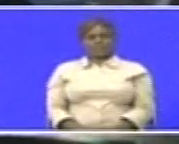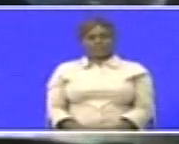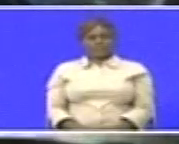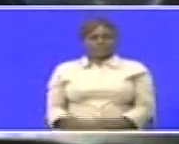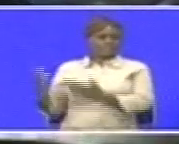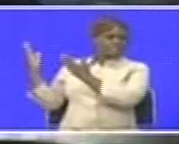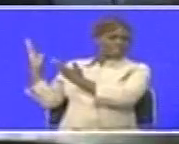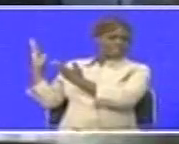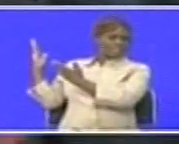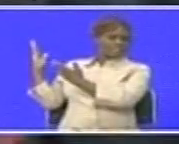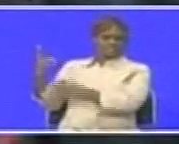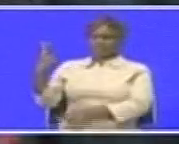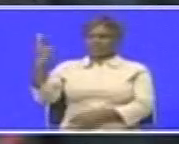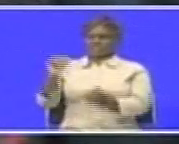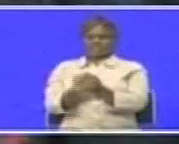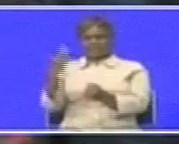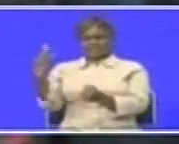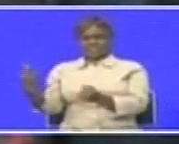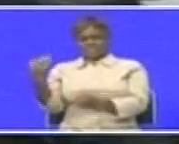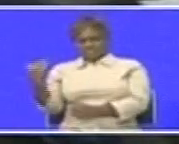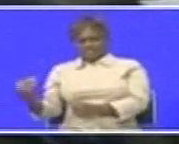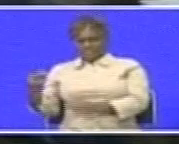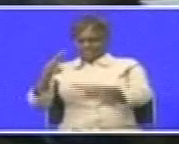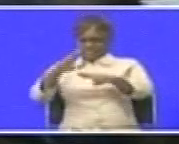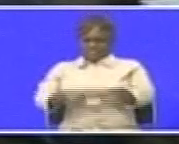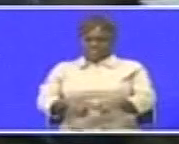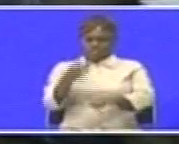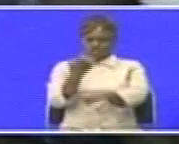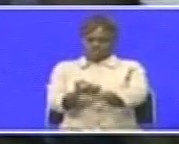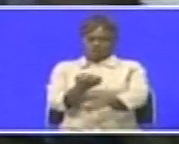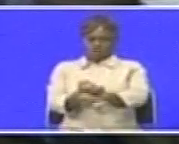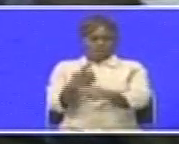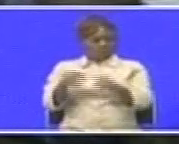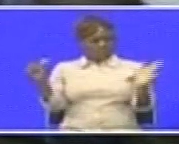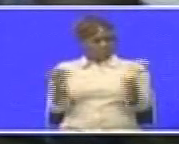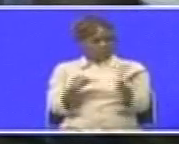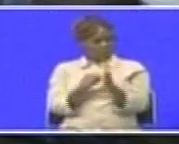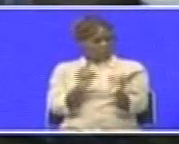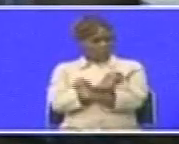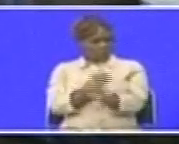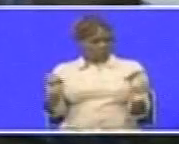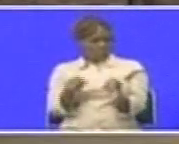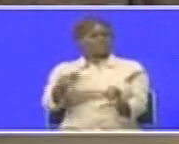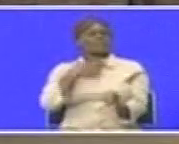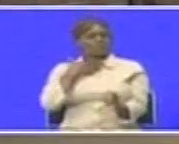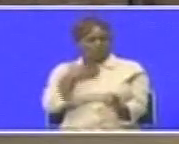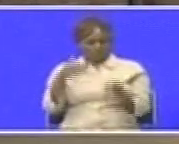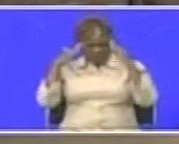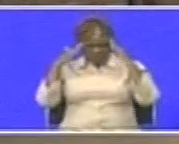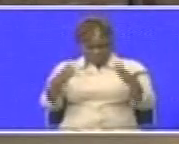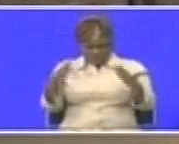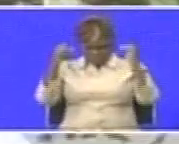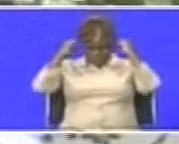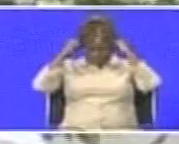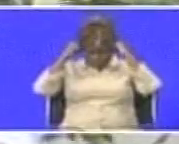Miaka mitatu iliyopita, walimu na wanafunzi walikalia matofali, lakini haikuwa hoja kubwa kwao, kwani kiu ya masomo ilikuwa